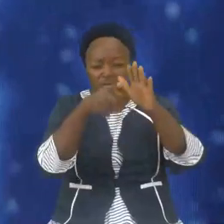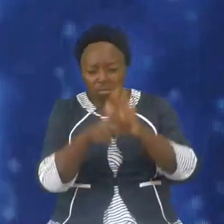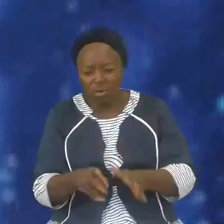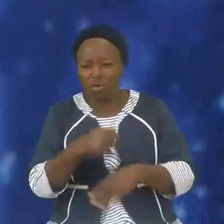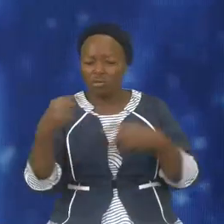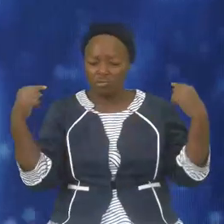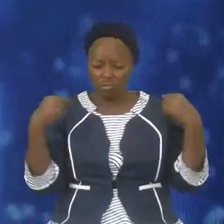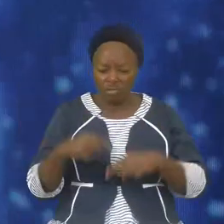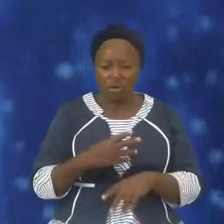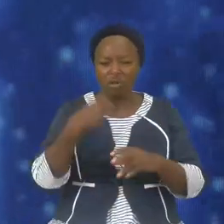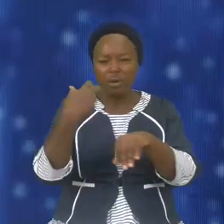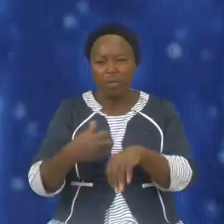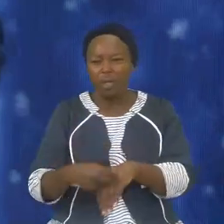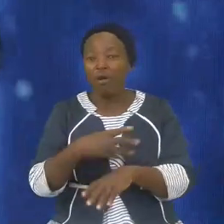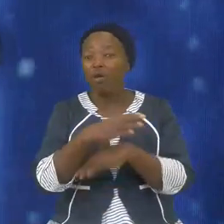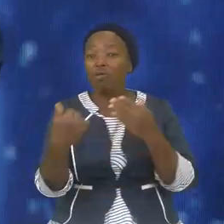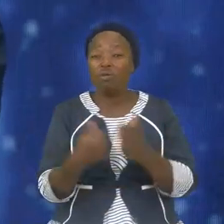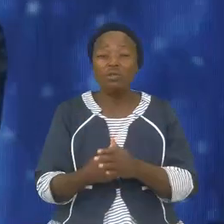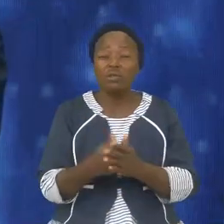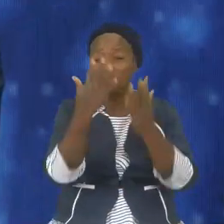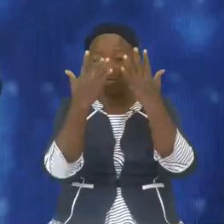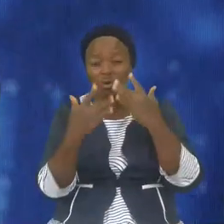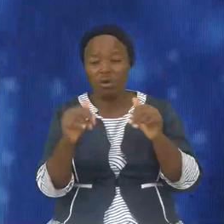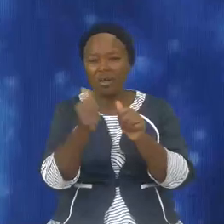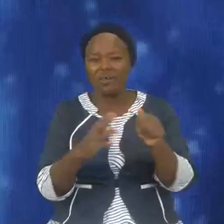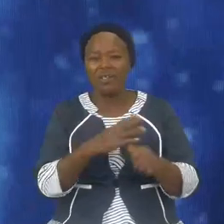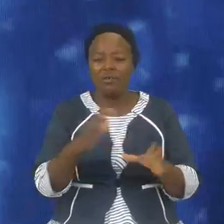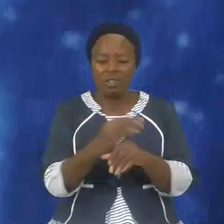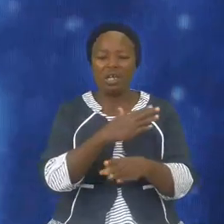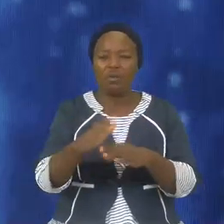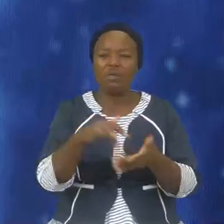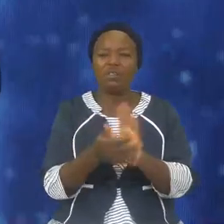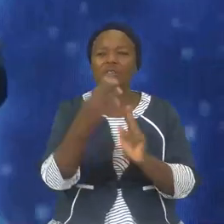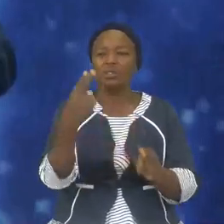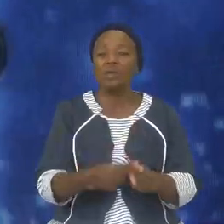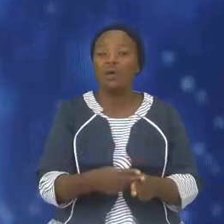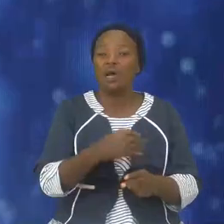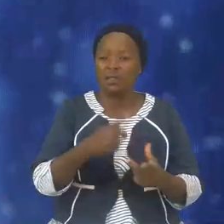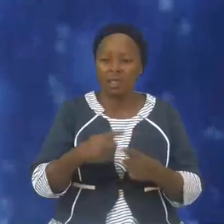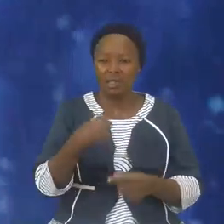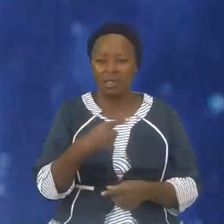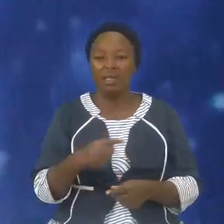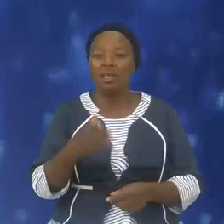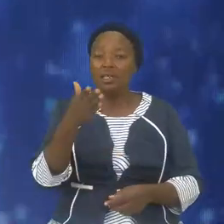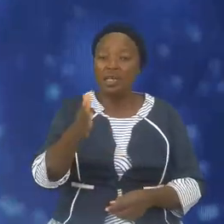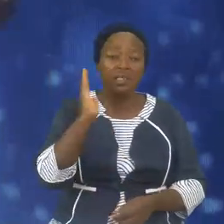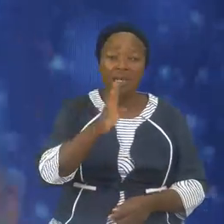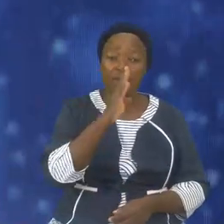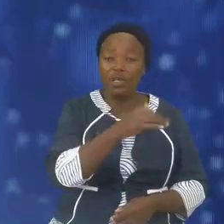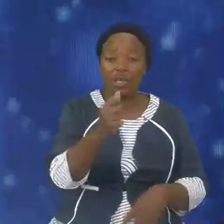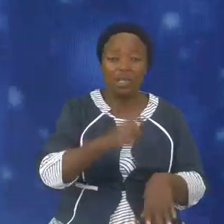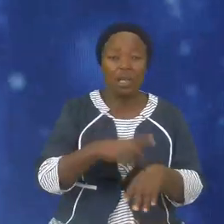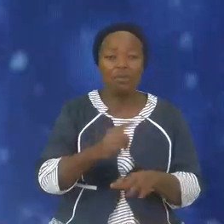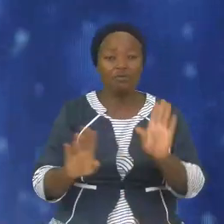et tout le traumatisme, et toutes les difficultés. Alors Christ va tout ôter. Et puis c'est dit que et ce